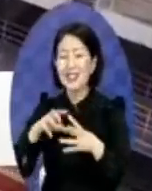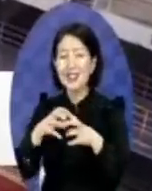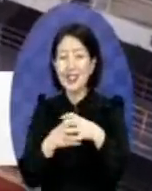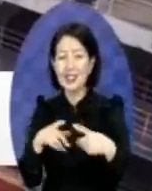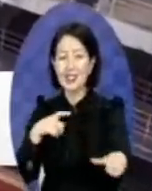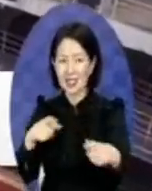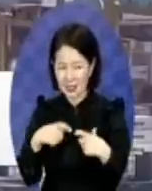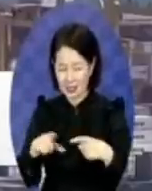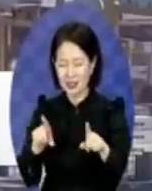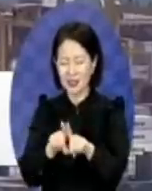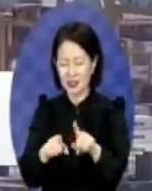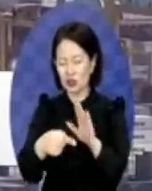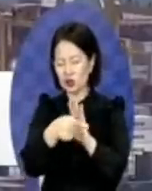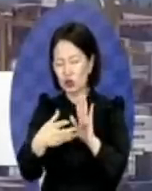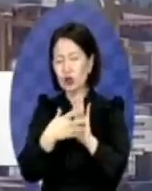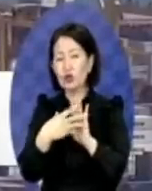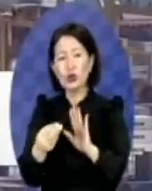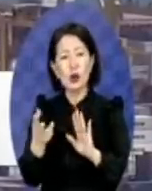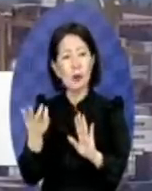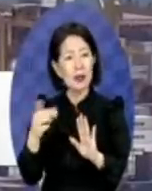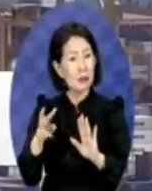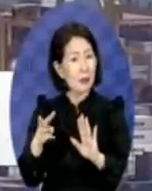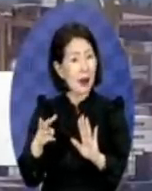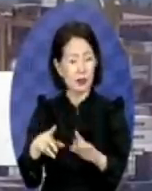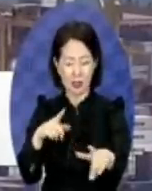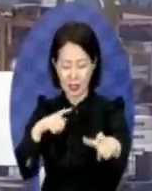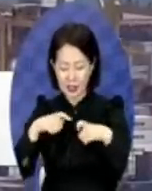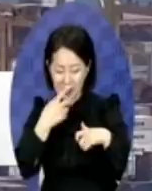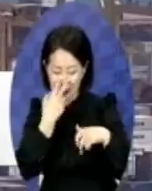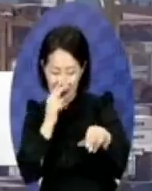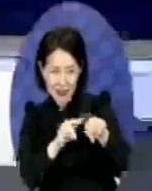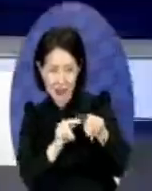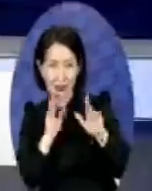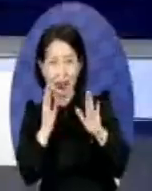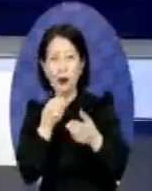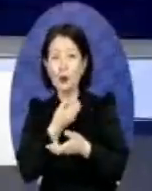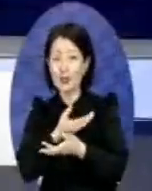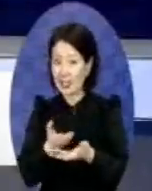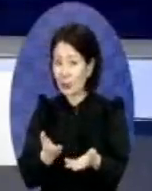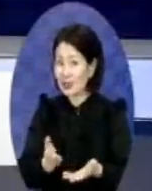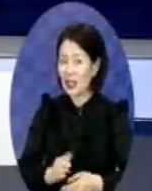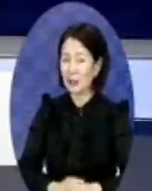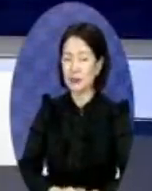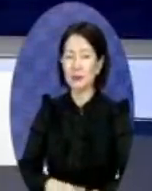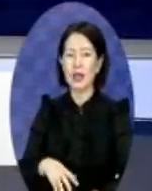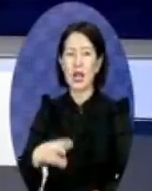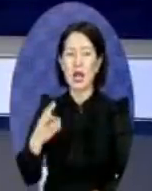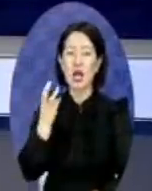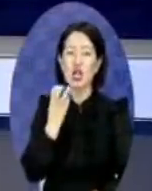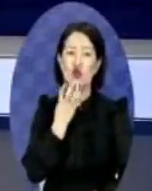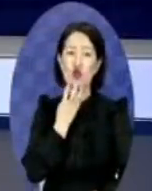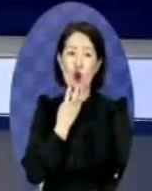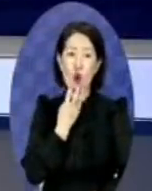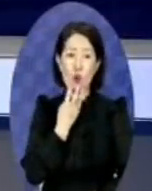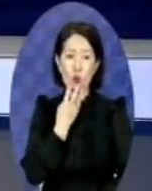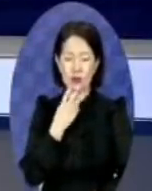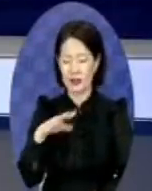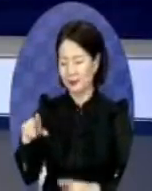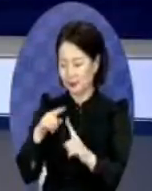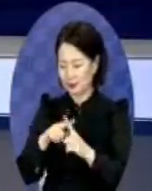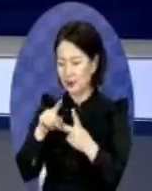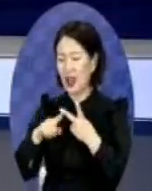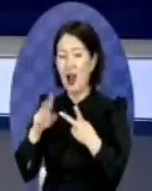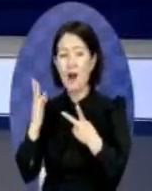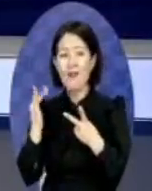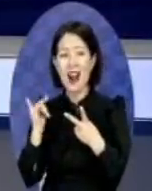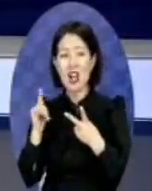гэсэн одоо сөрөг нөлөө үзүүлж болзошгүй гэдгийг эдийн засгийн шинжээчид сануулж байгаа юм а. Сөүл Вашингтоны батлан хамгаалах яамд өмнөд Солонгост